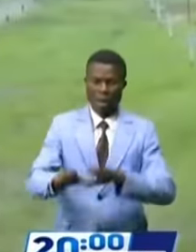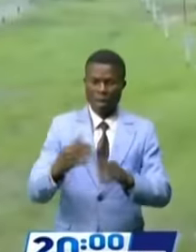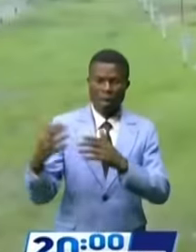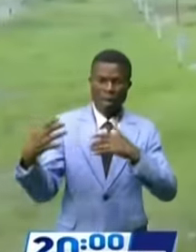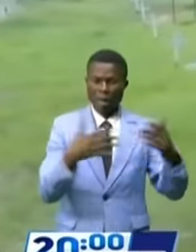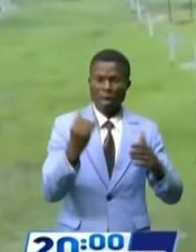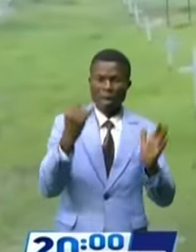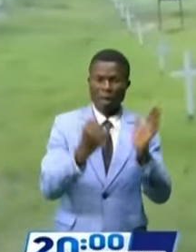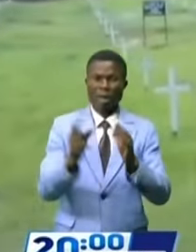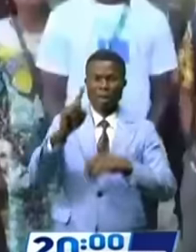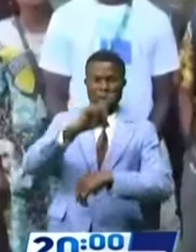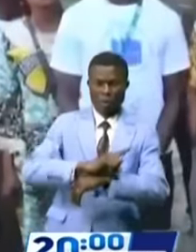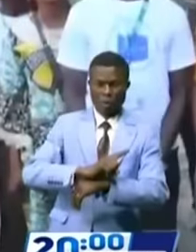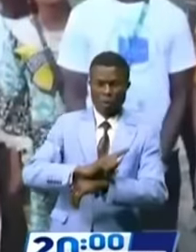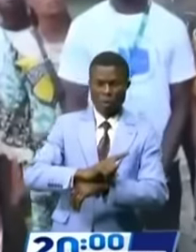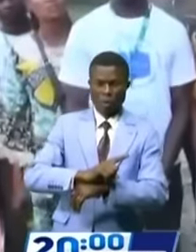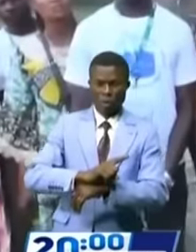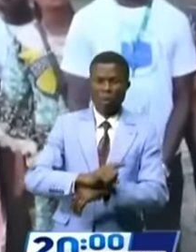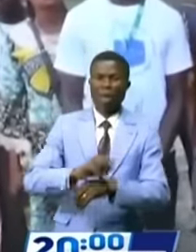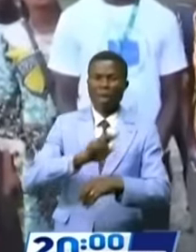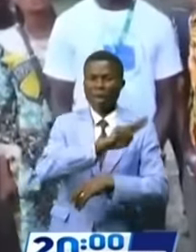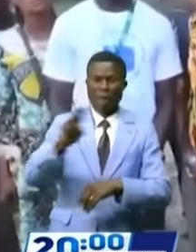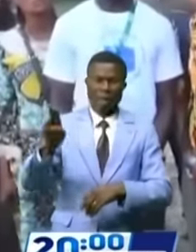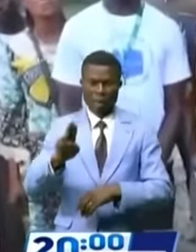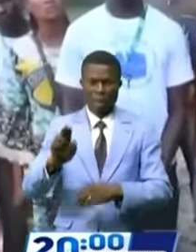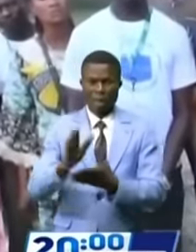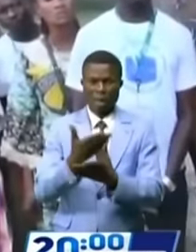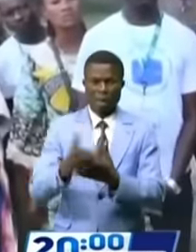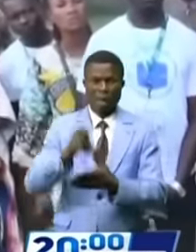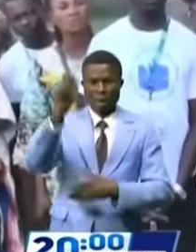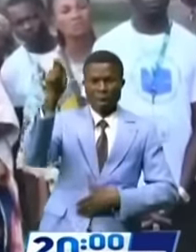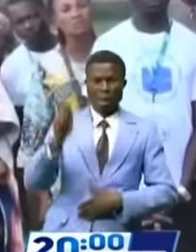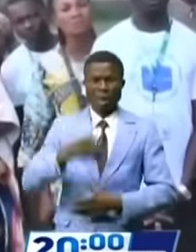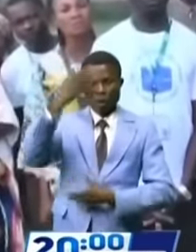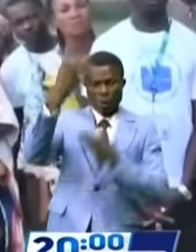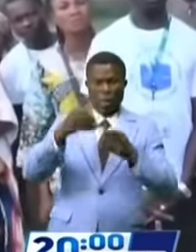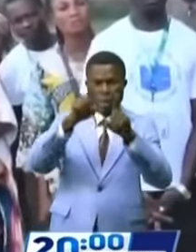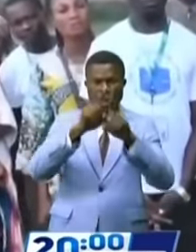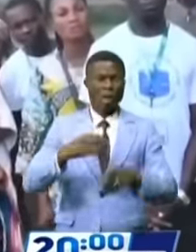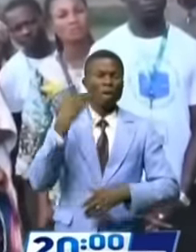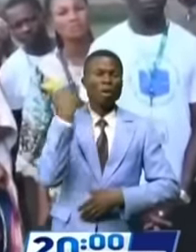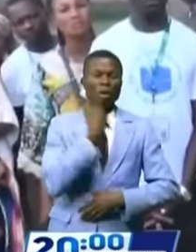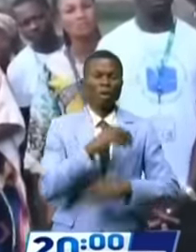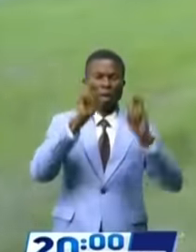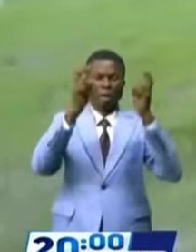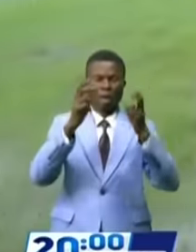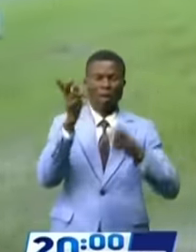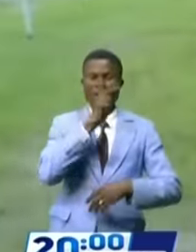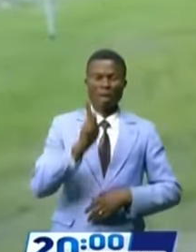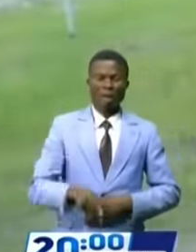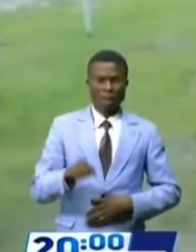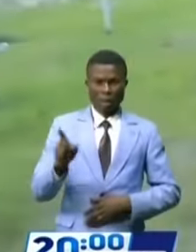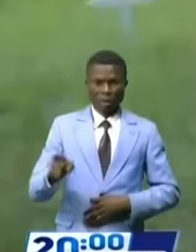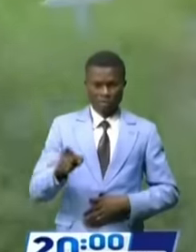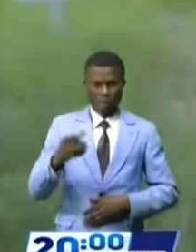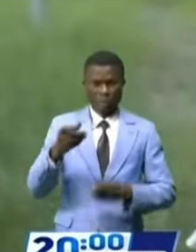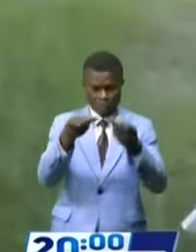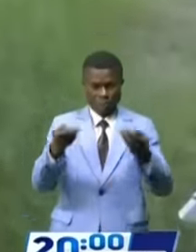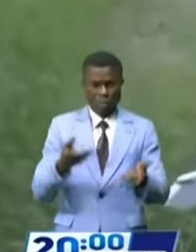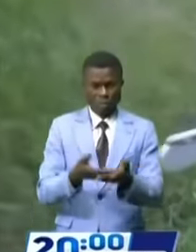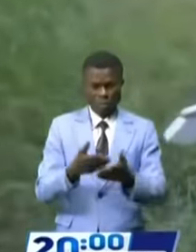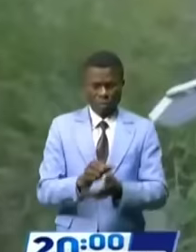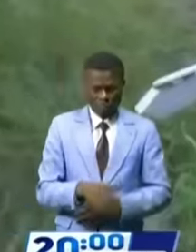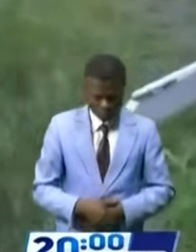des 6 jours qui a servi en 2000 entre les armées rwandaises et ougandaises dans la ville de Kisangani. Sur ces lieux, il